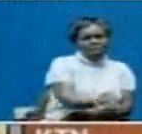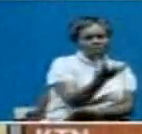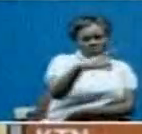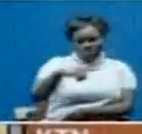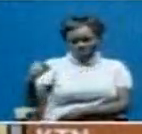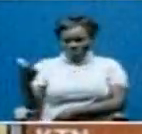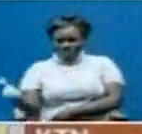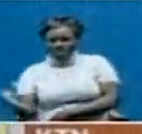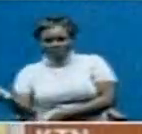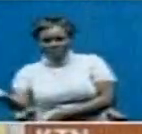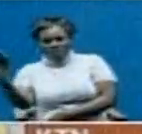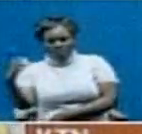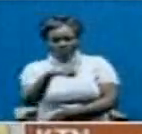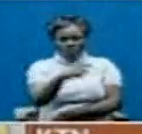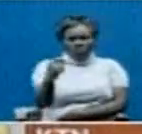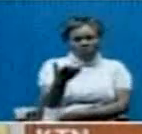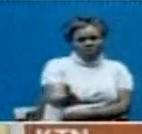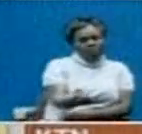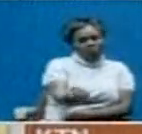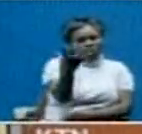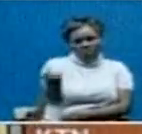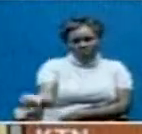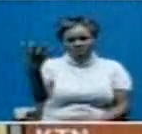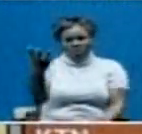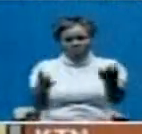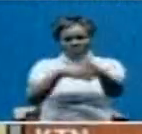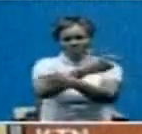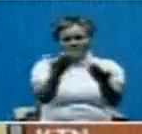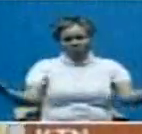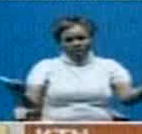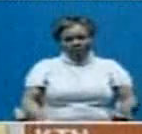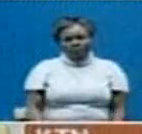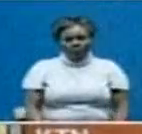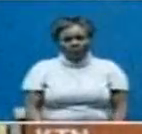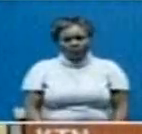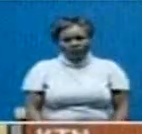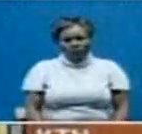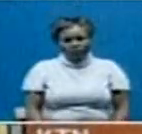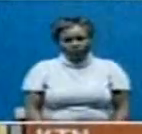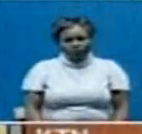pande hii, ukienda pande hii mbao, mbao kila pa.